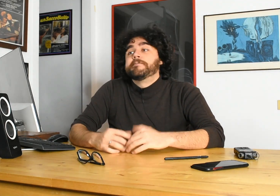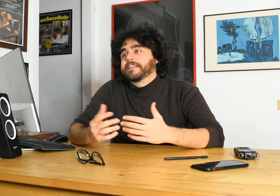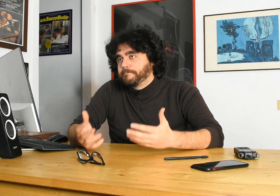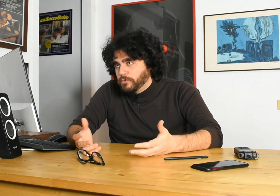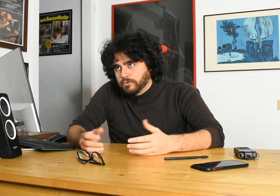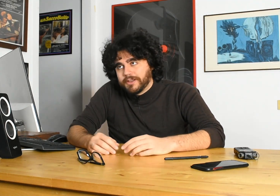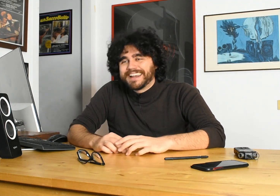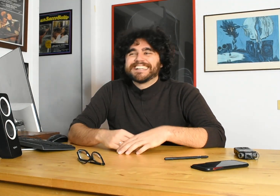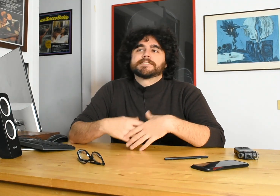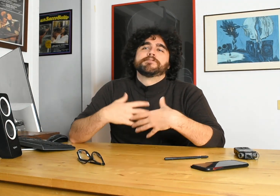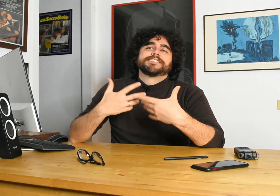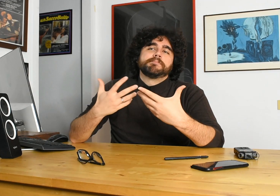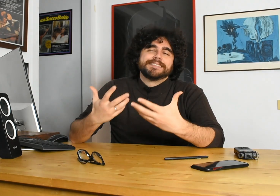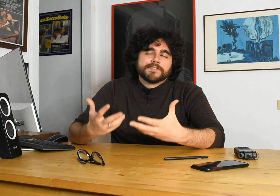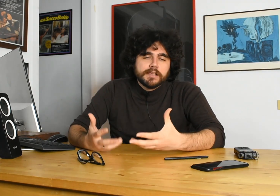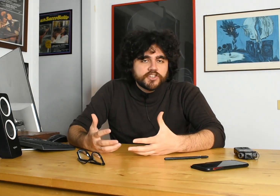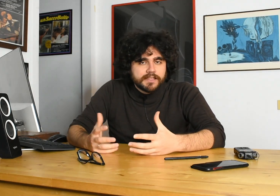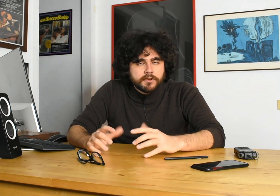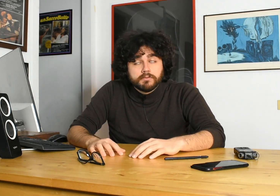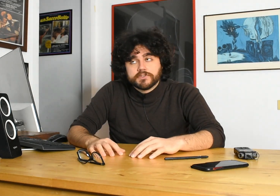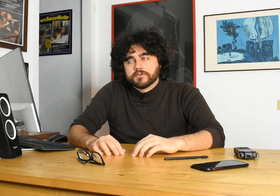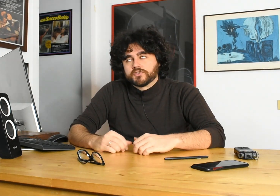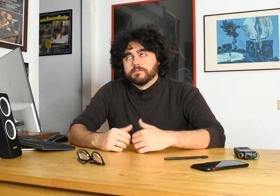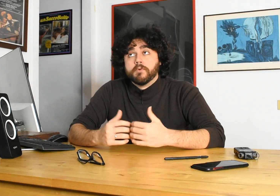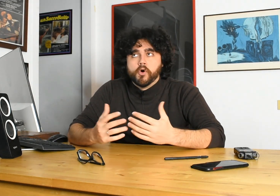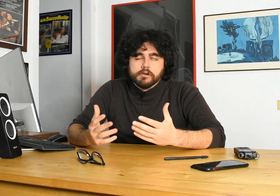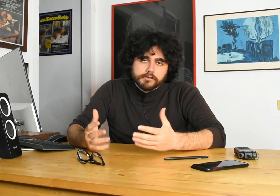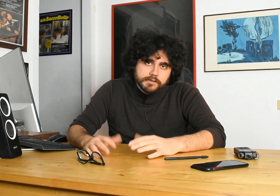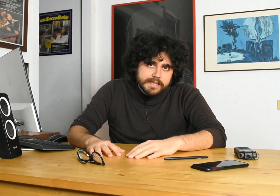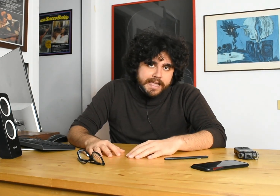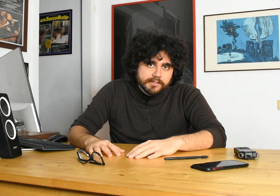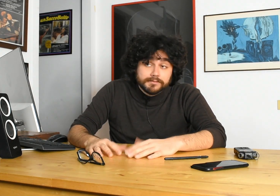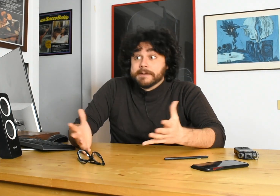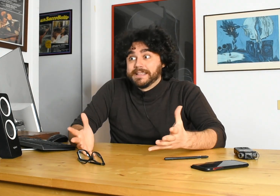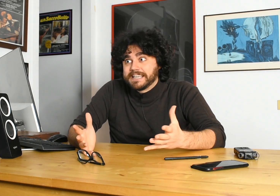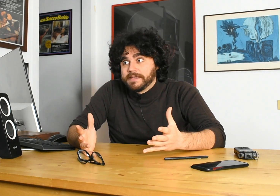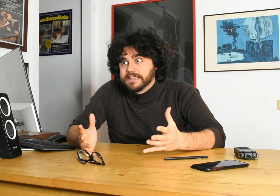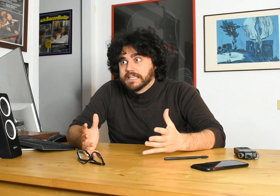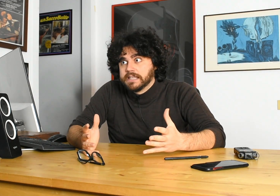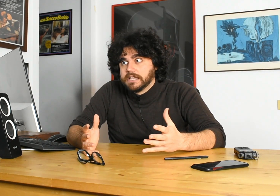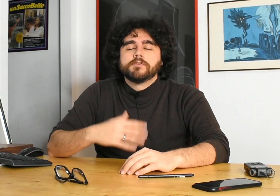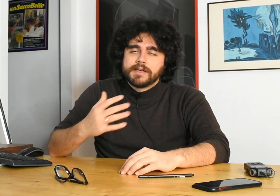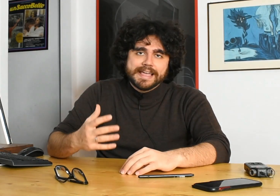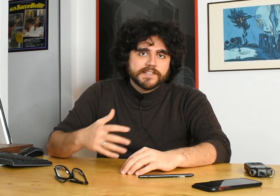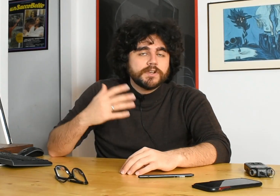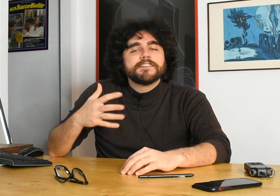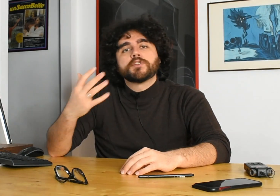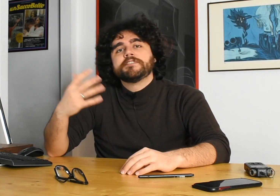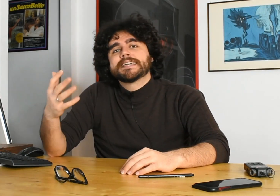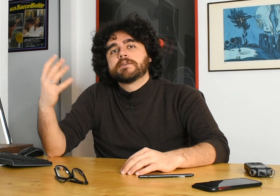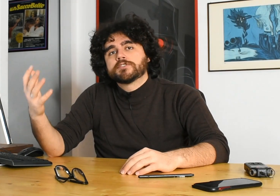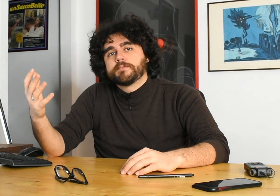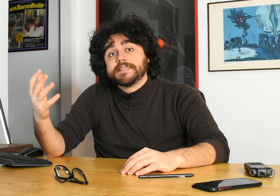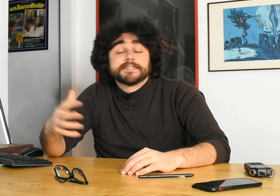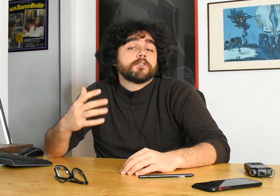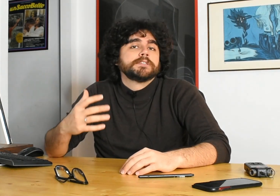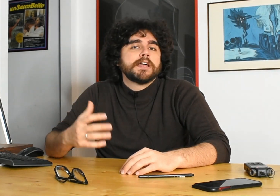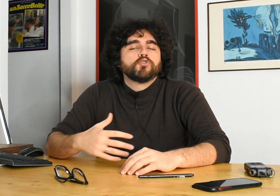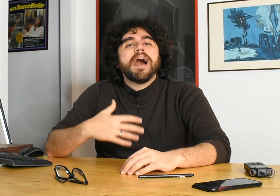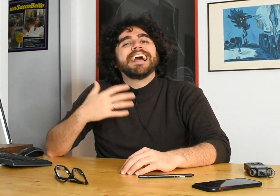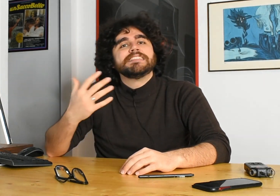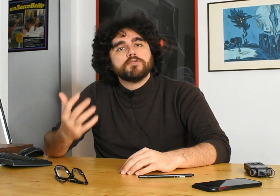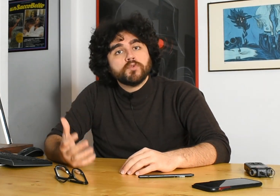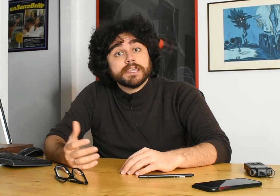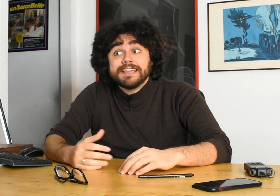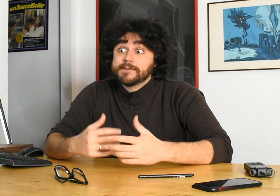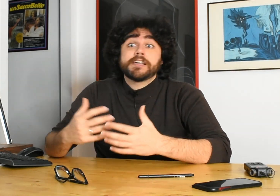rispettare, perché appunto la responsabilizzazione del cittadino è un discorso molto delicato, drammaticamente. Non a caso, l'evasione fiscale in questo paese sta